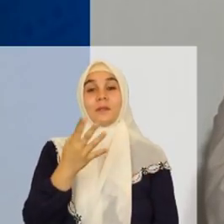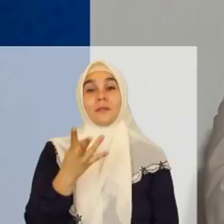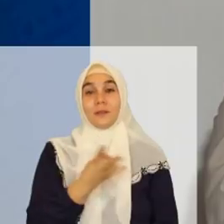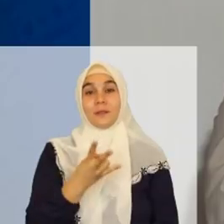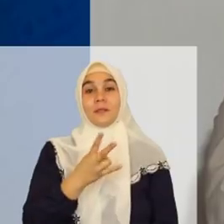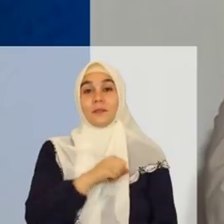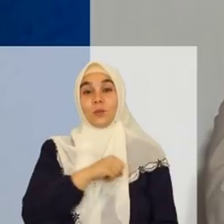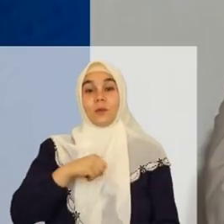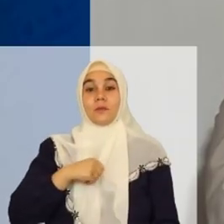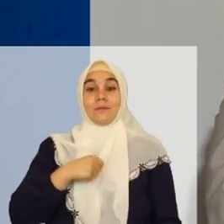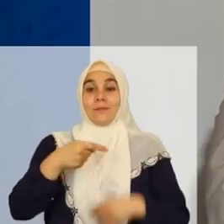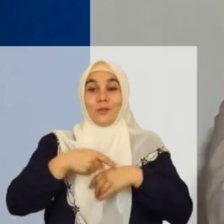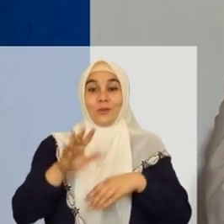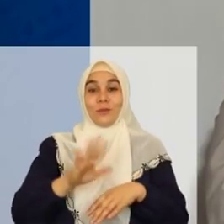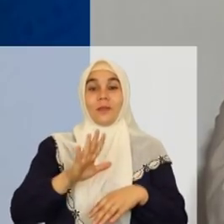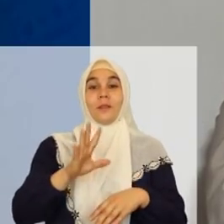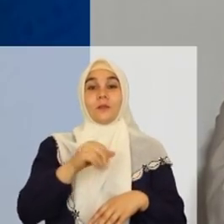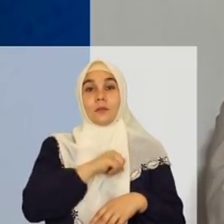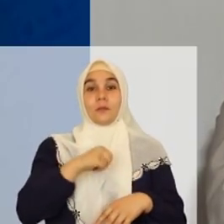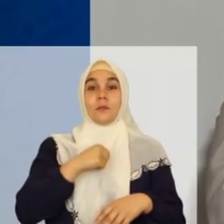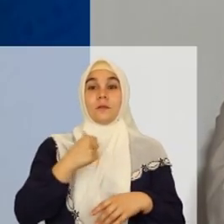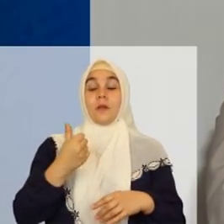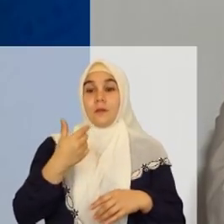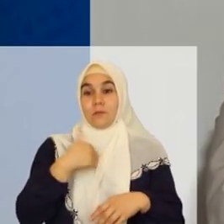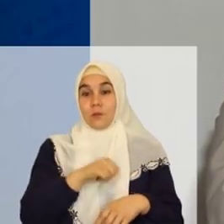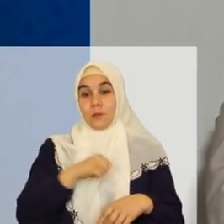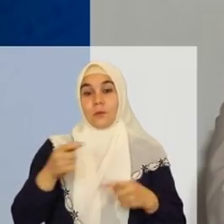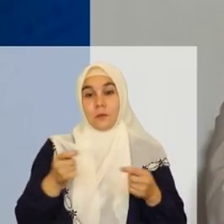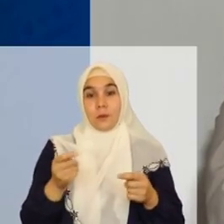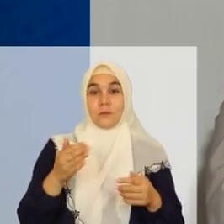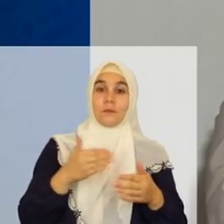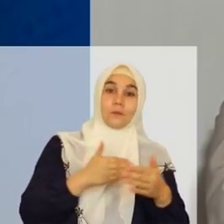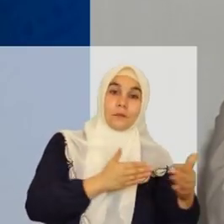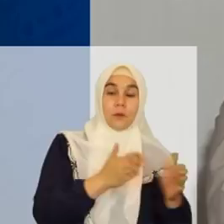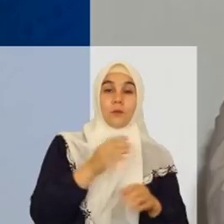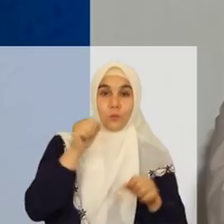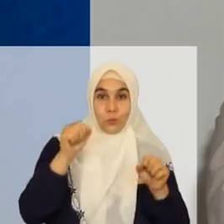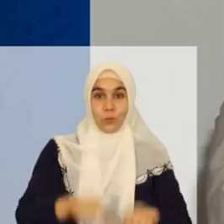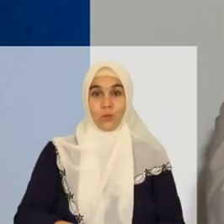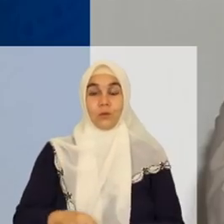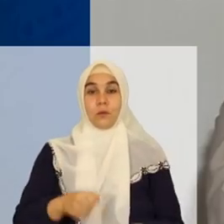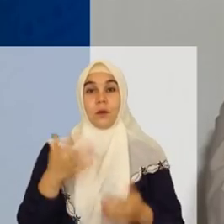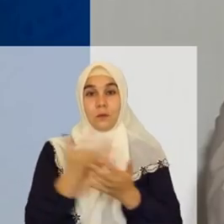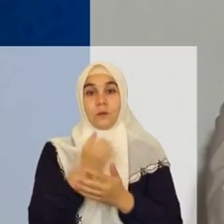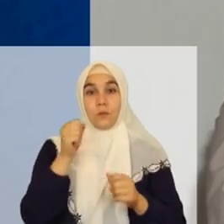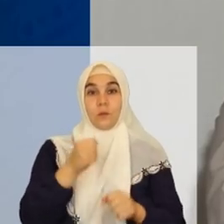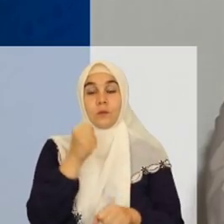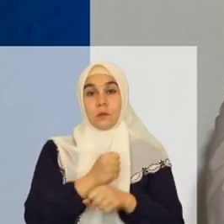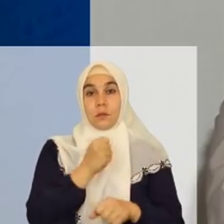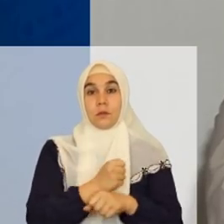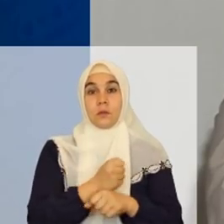narsani ixtiyorsiz bo'lganligi bor, lekin chorasini topsa bo'ladi shuni. chorasini topsa bo'ladi, buni qilish